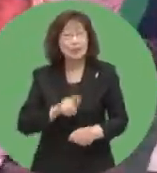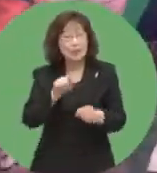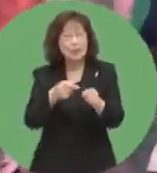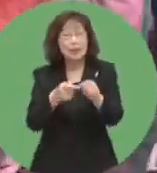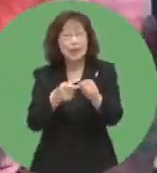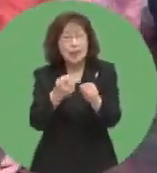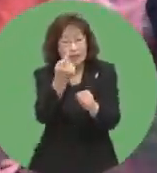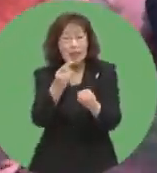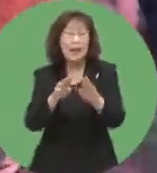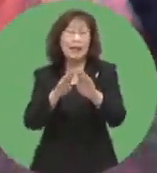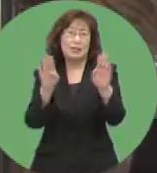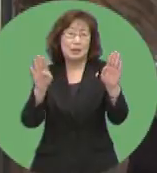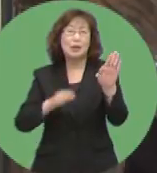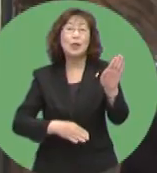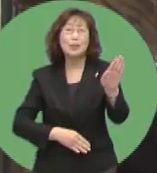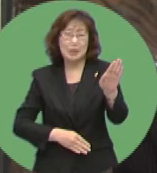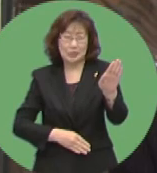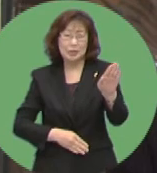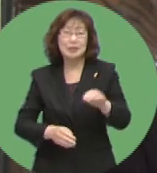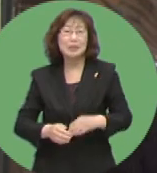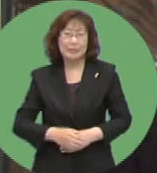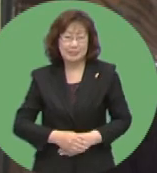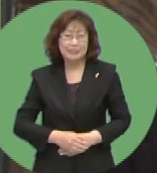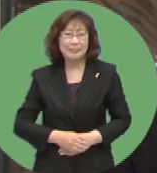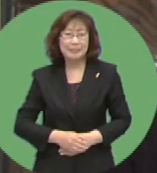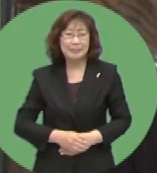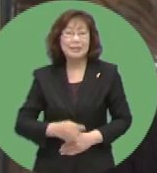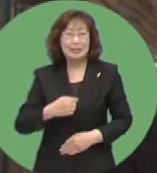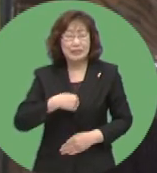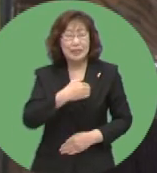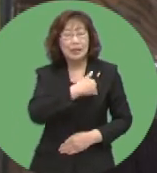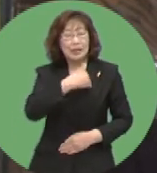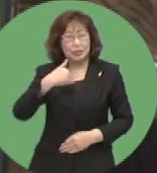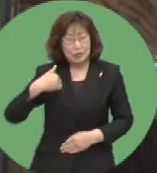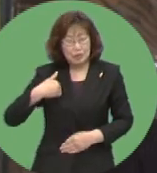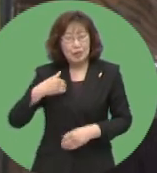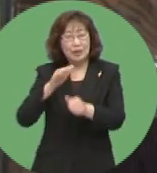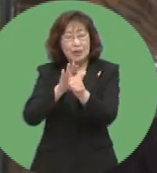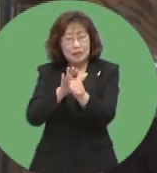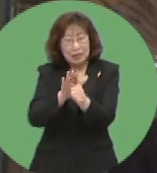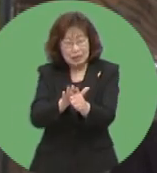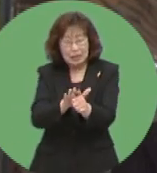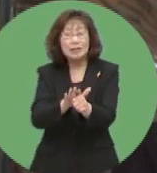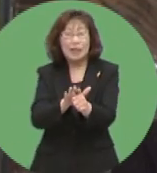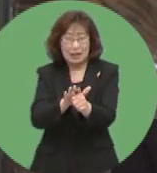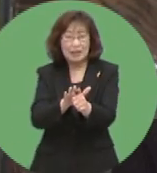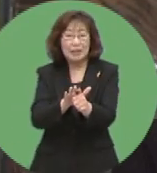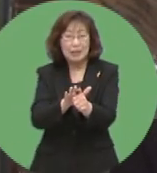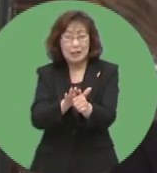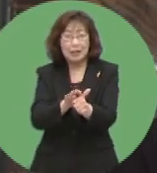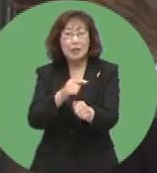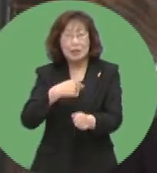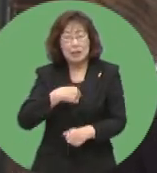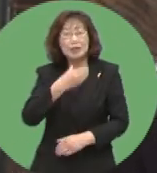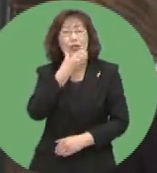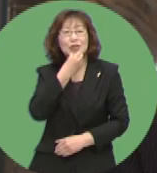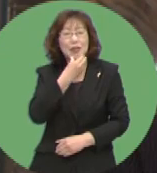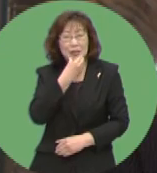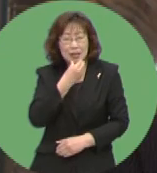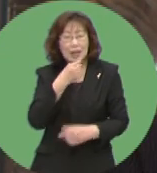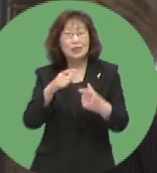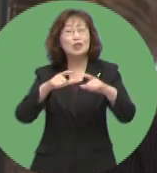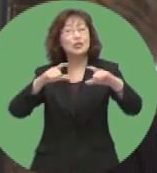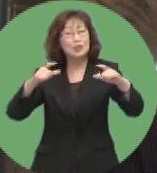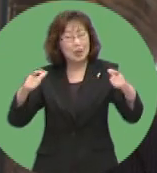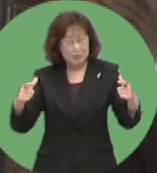始まっておりますしできるだけのことはさせていただけたらまた私の幸せが一つ増える